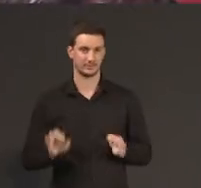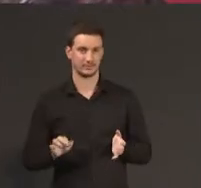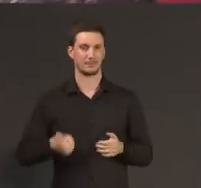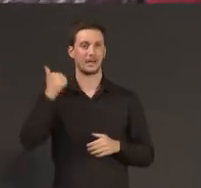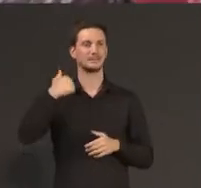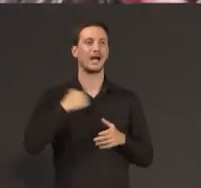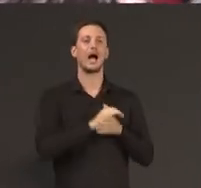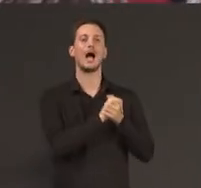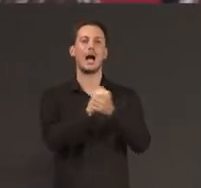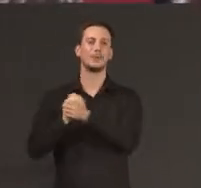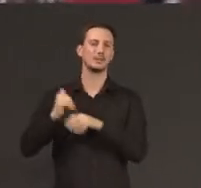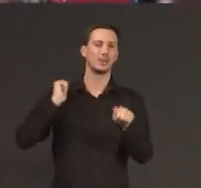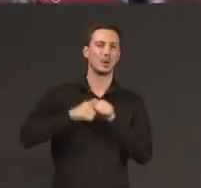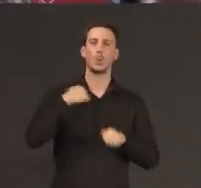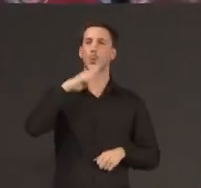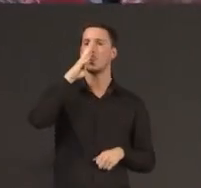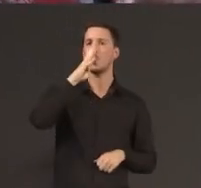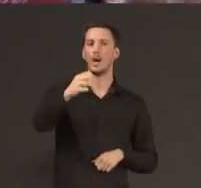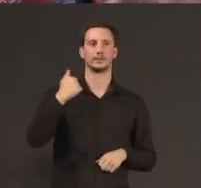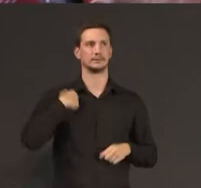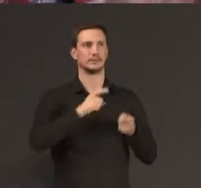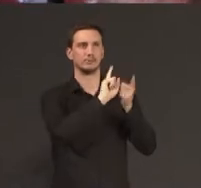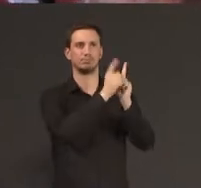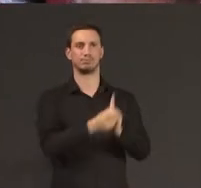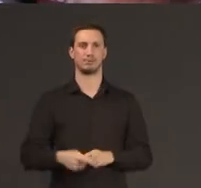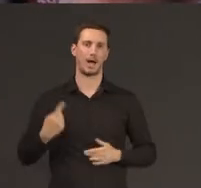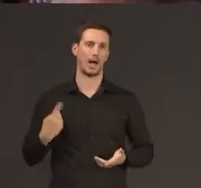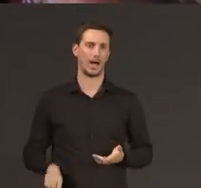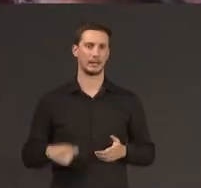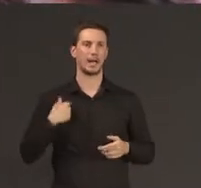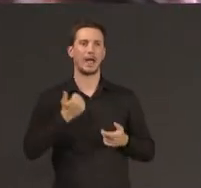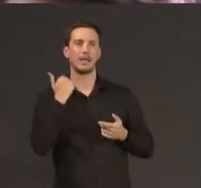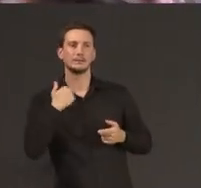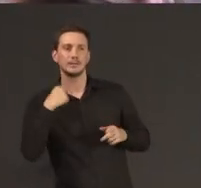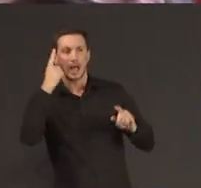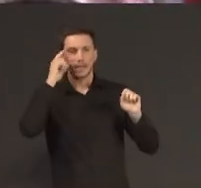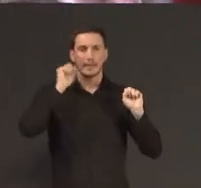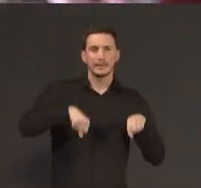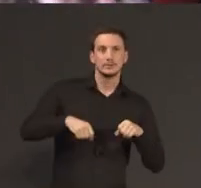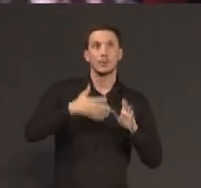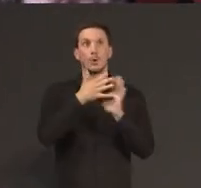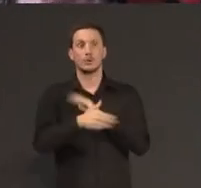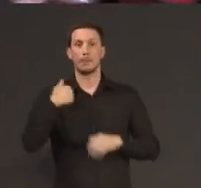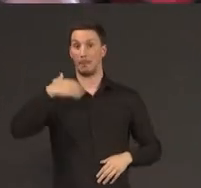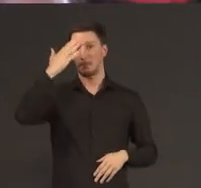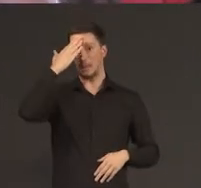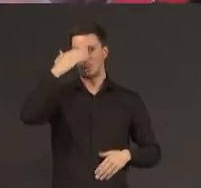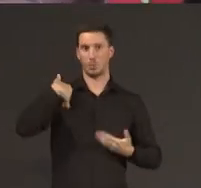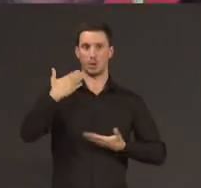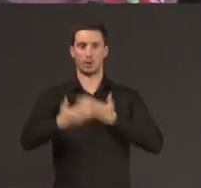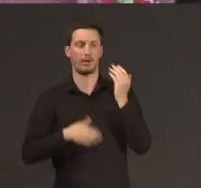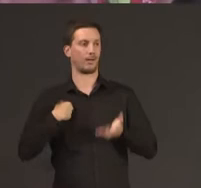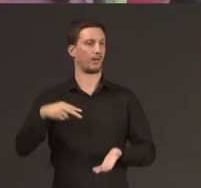dels amics, aquests 4 anys han estat plens de canvis, plens de petites decisions que, fruit de la maduresa, ens han anat fent qui som a dia